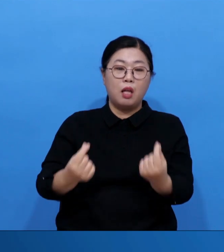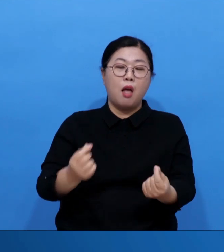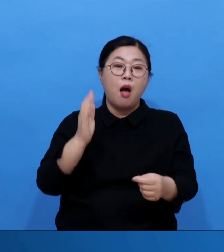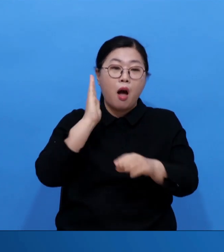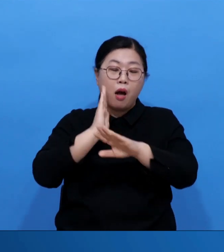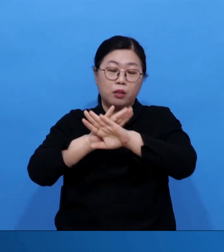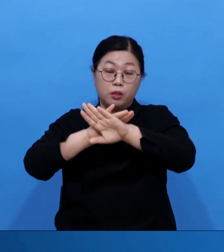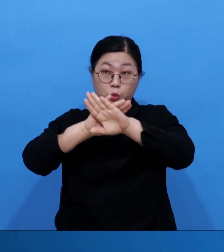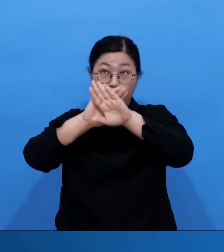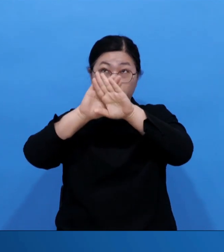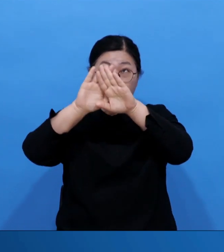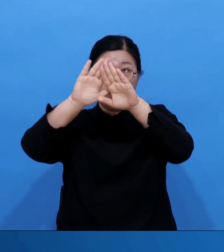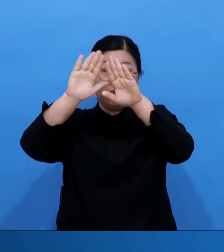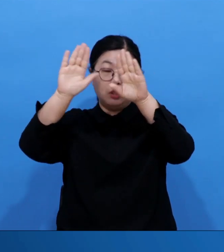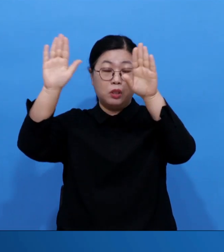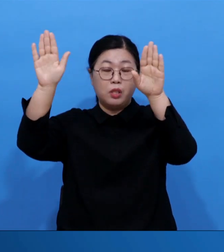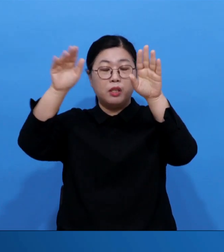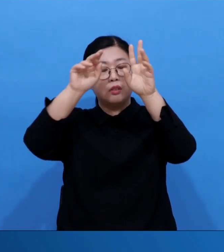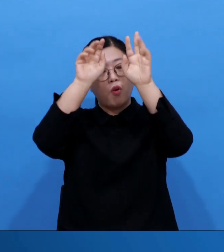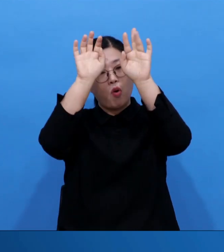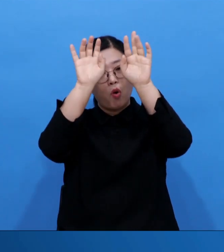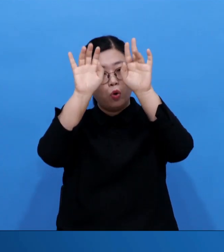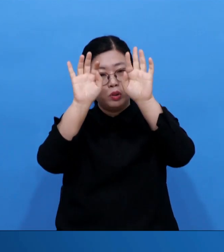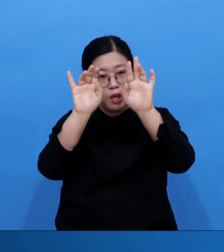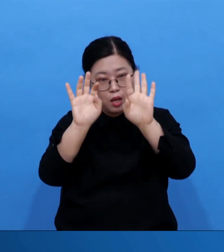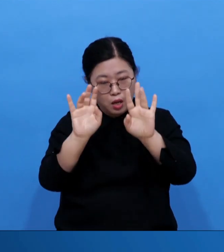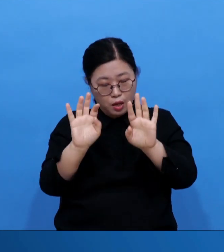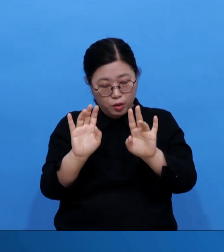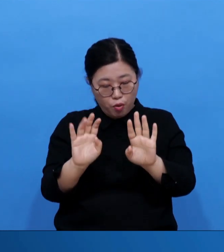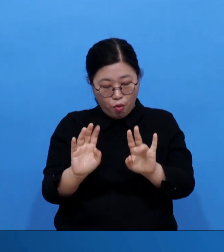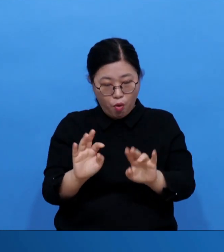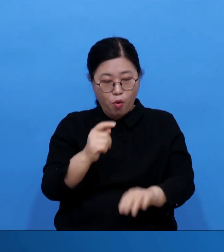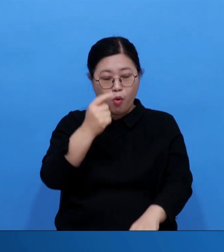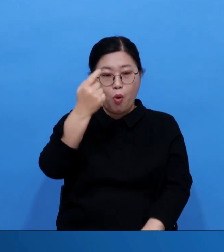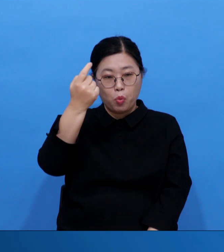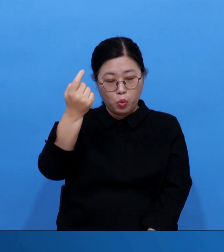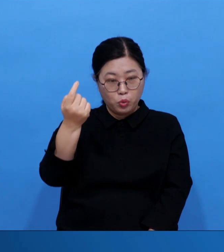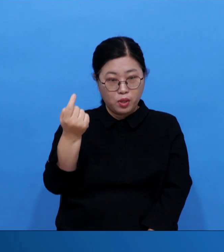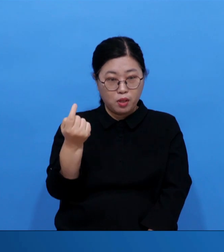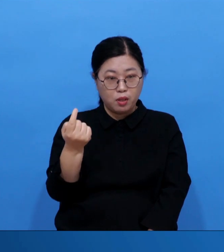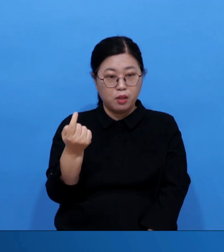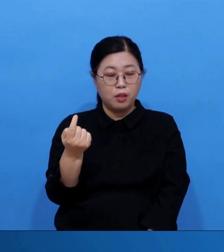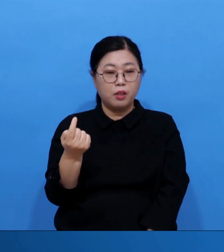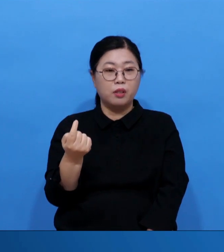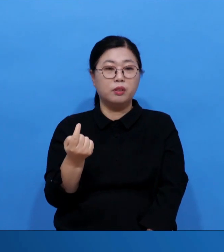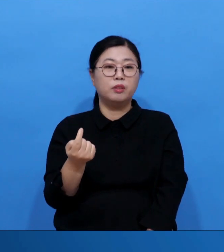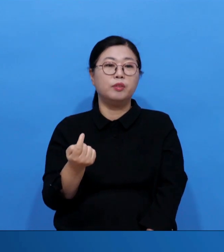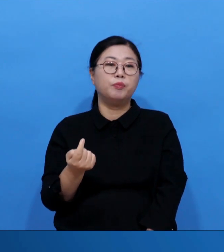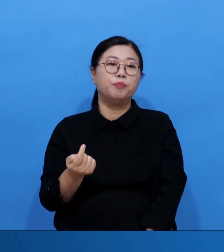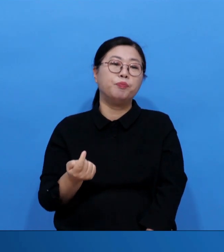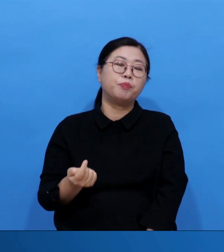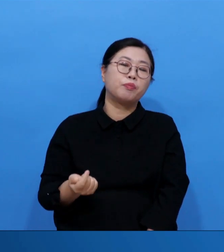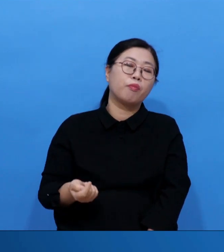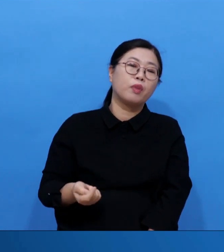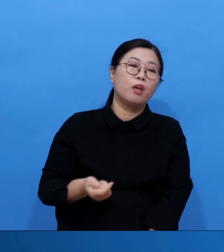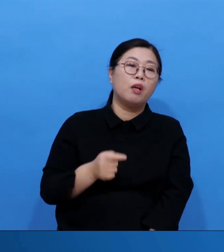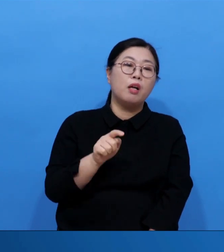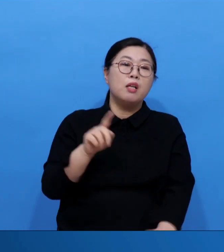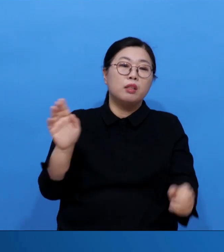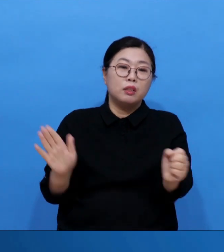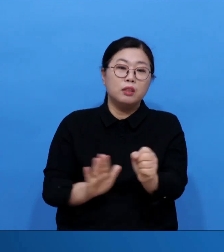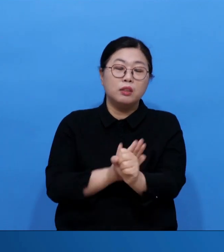하늘 위에서 내려오네. 사랑의